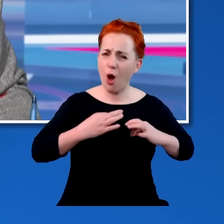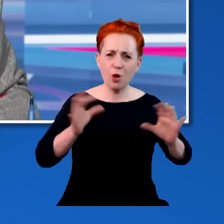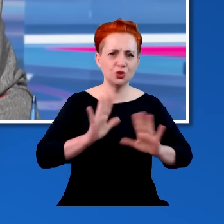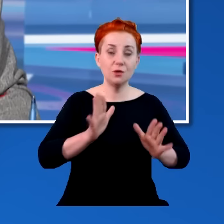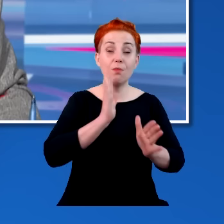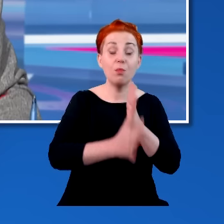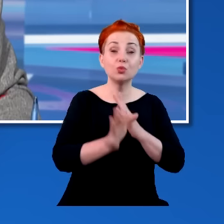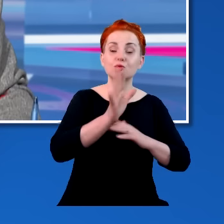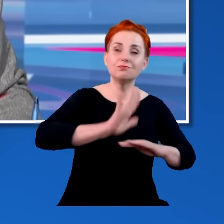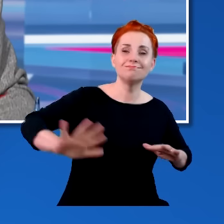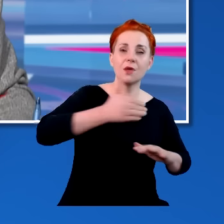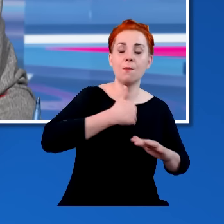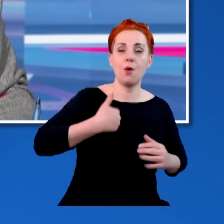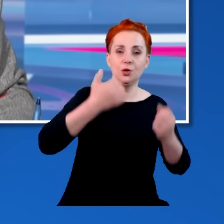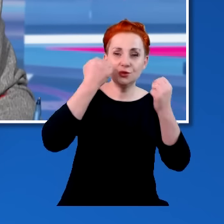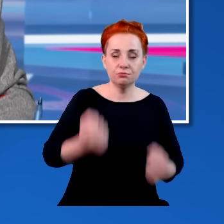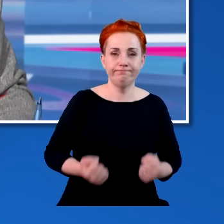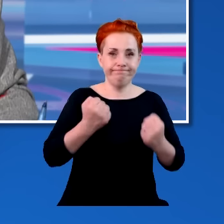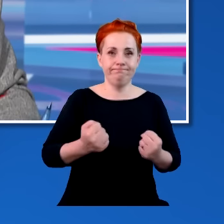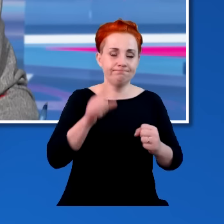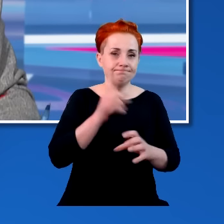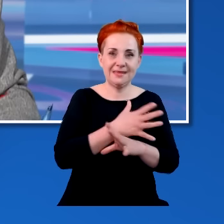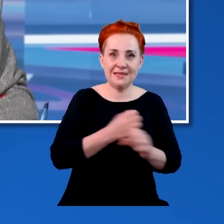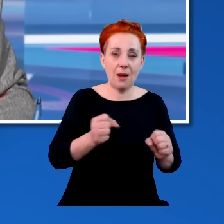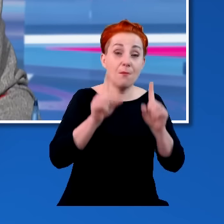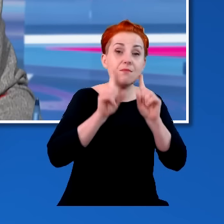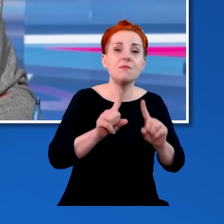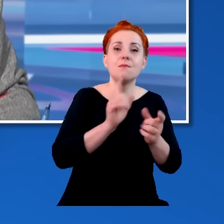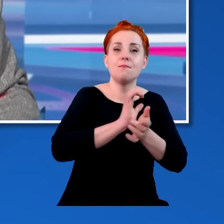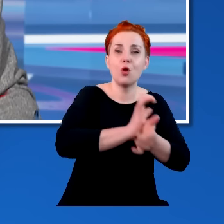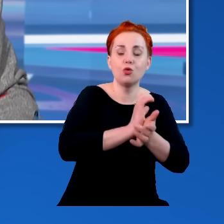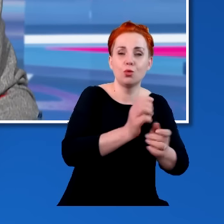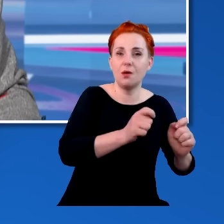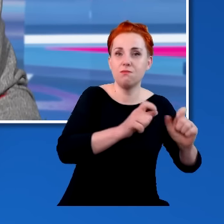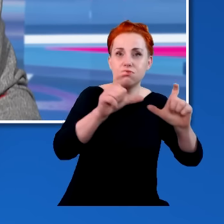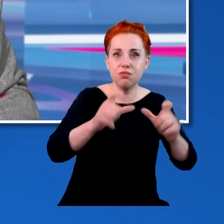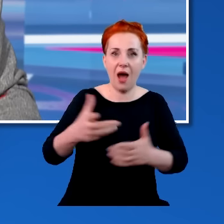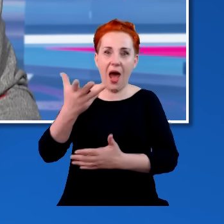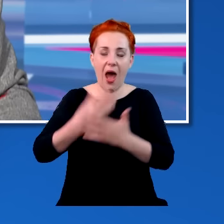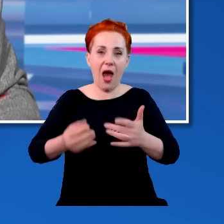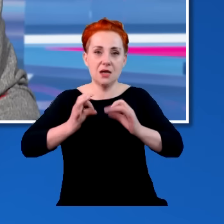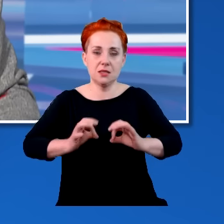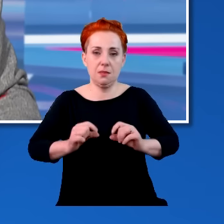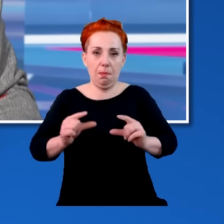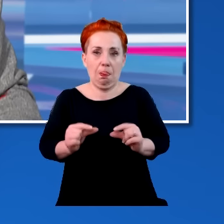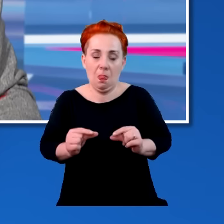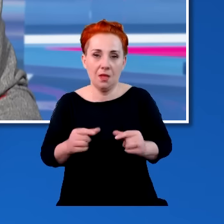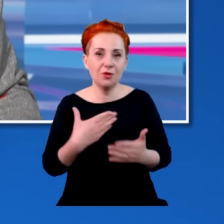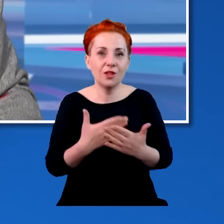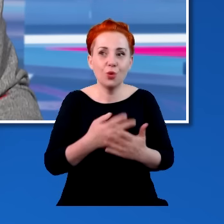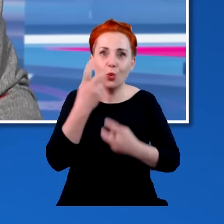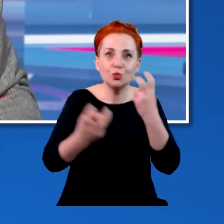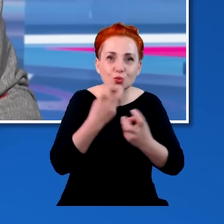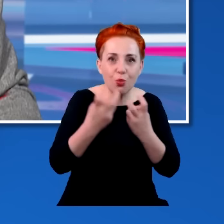bardzo trudna, jest dramatyczna, bo mamy wysokie koszty produkcji, niskie przychody i szukają rozwiązań. I